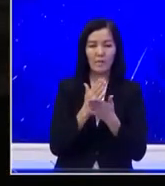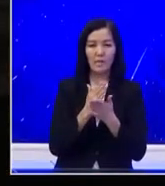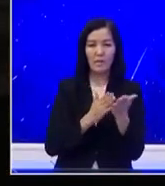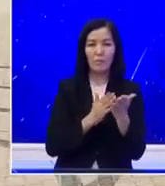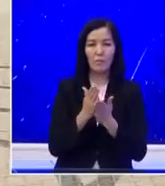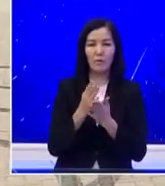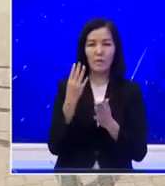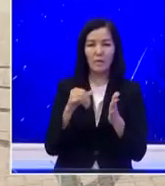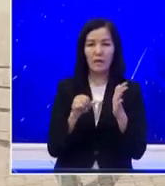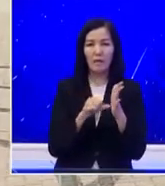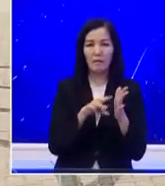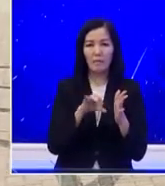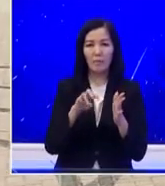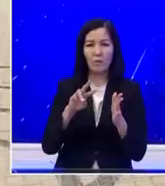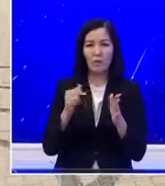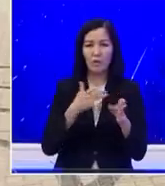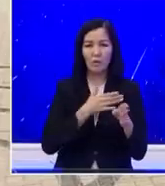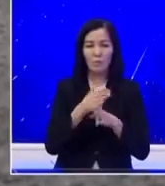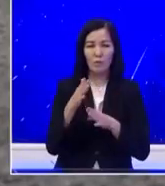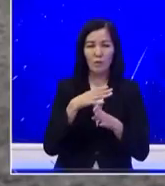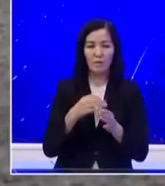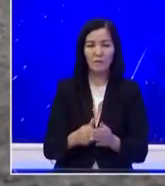бағытқа 46 миллион теңге бөлініпті.